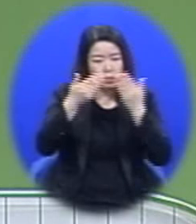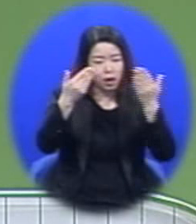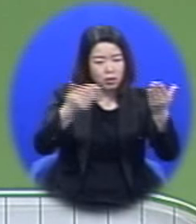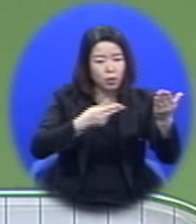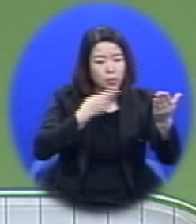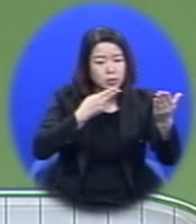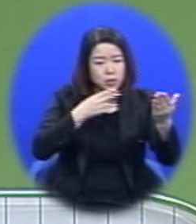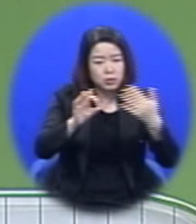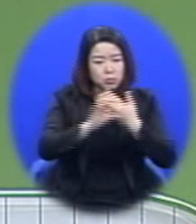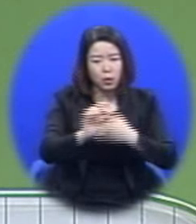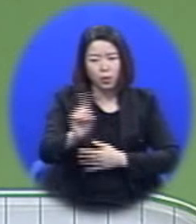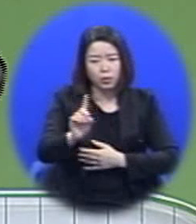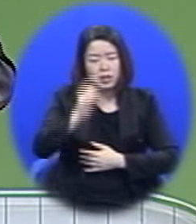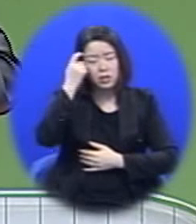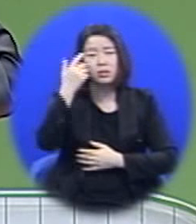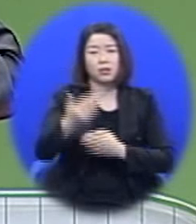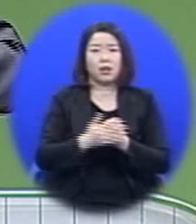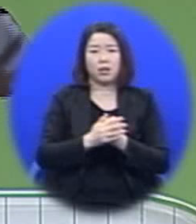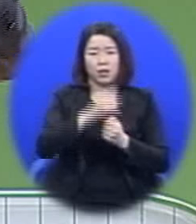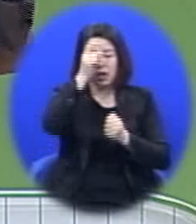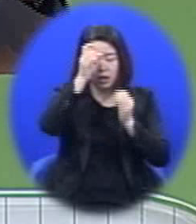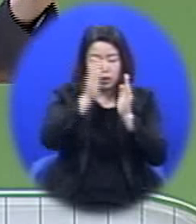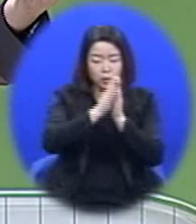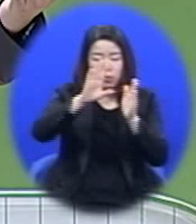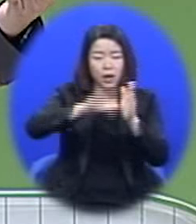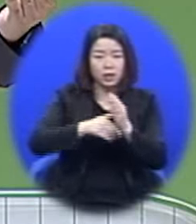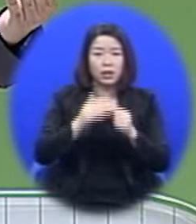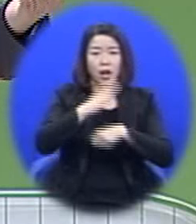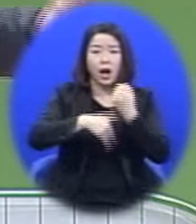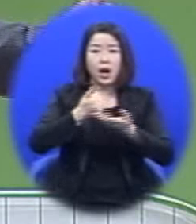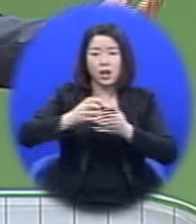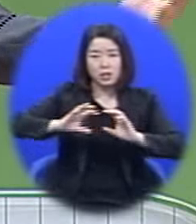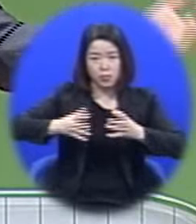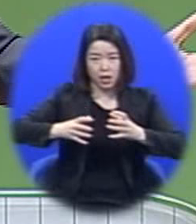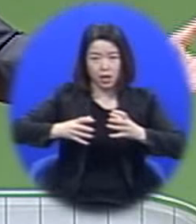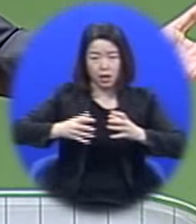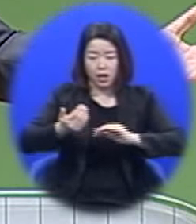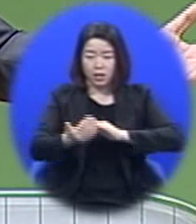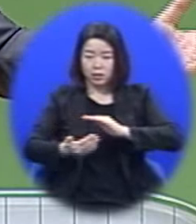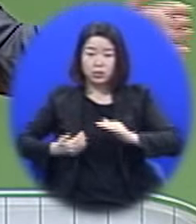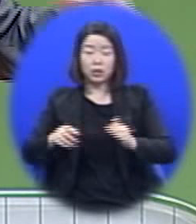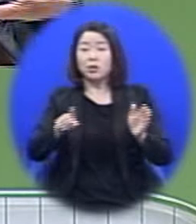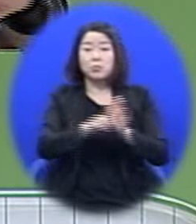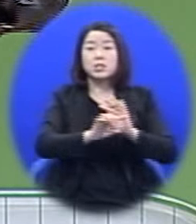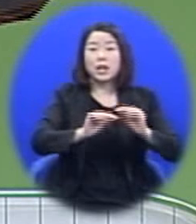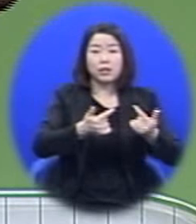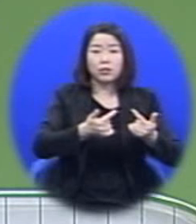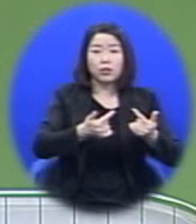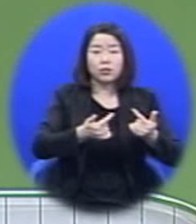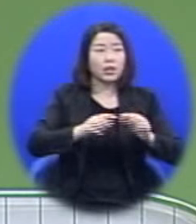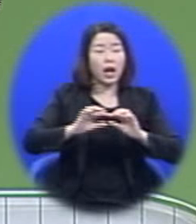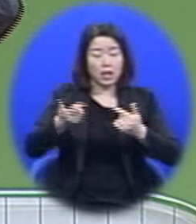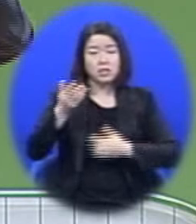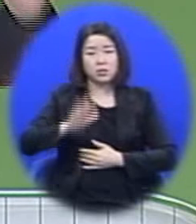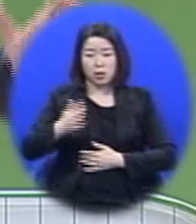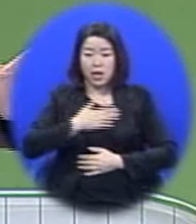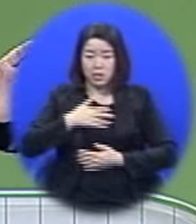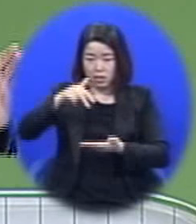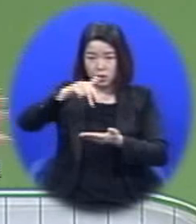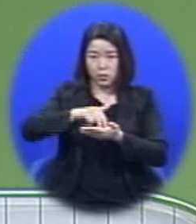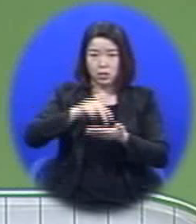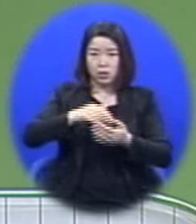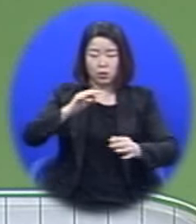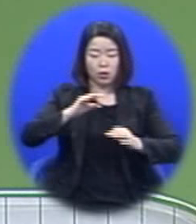하는 생각을 합니다. 기도하면서 하나님의 나라가 그전에도 안 믿은 건 아니었지만 저에게 있어서는 너무나